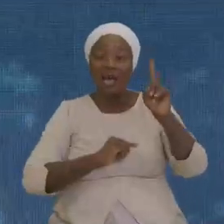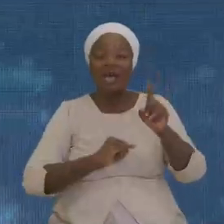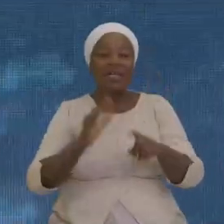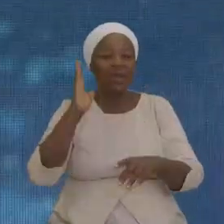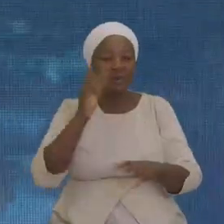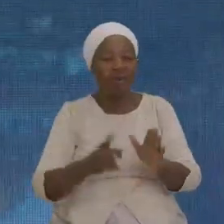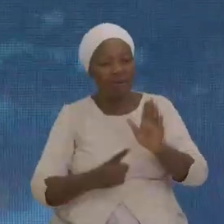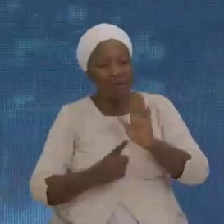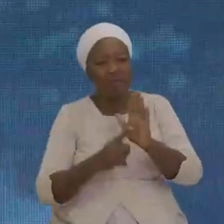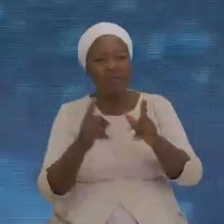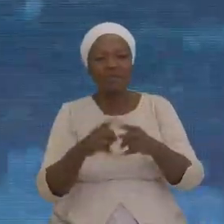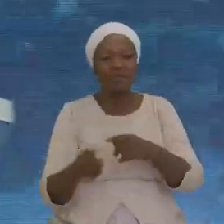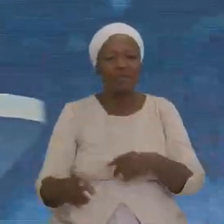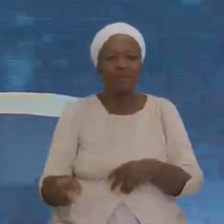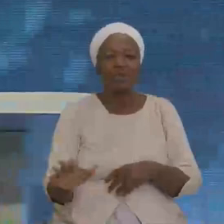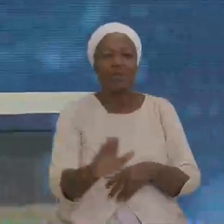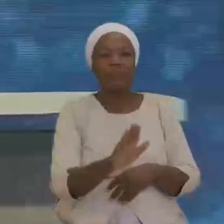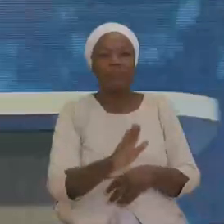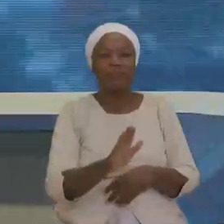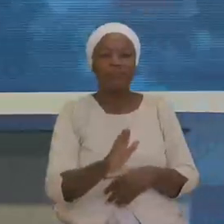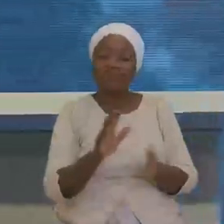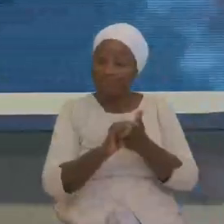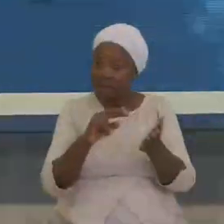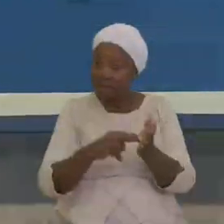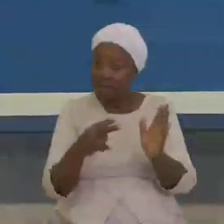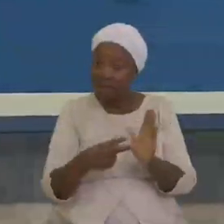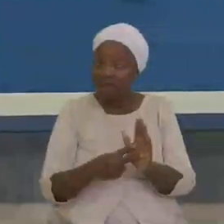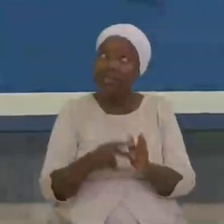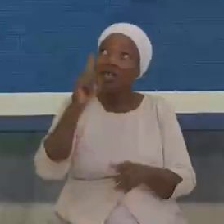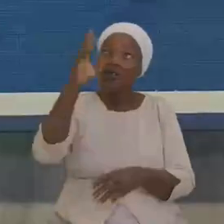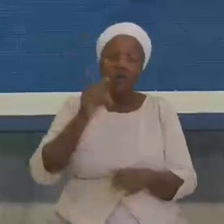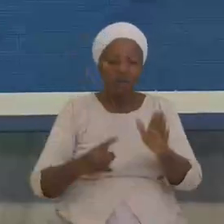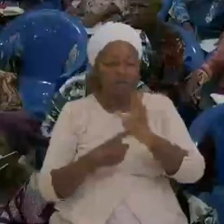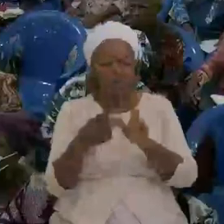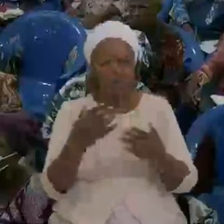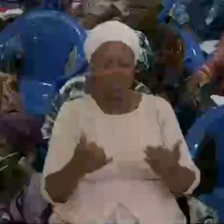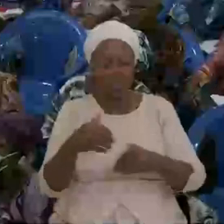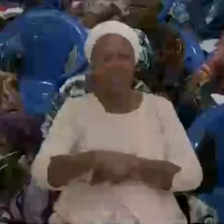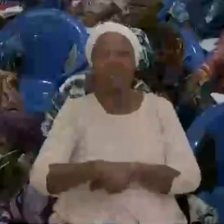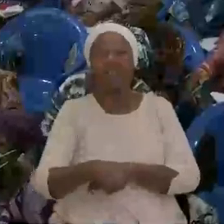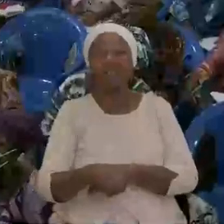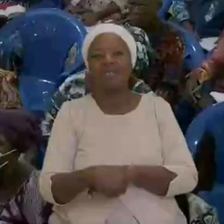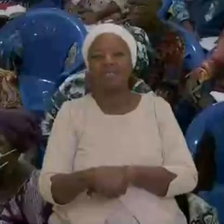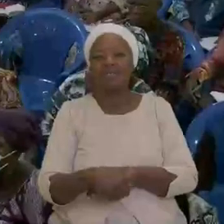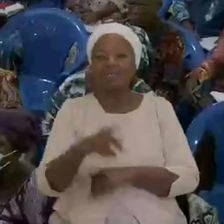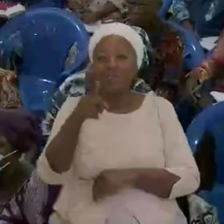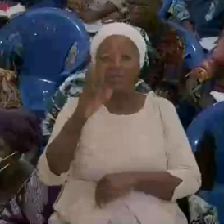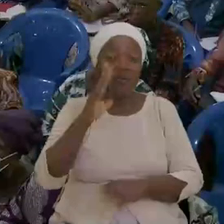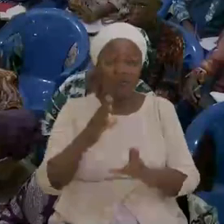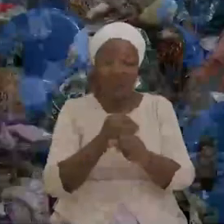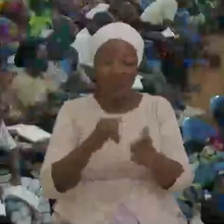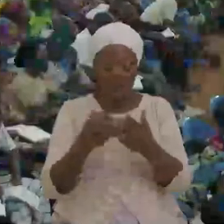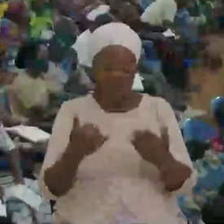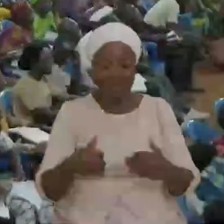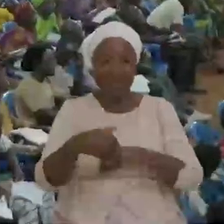Je leur ouvrirai une source. Ça dit qu'il va te montrer ce soir. Tu vas